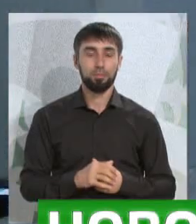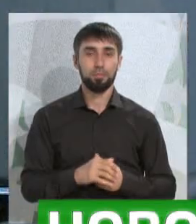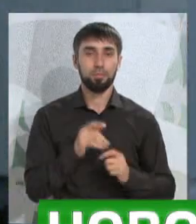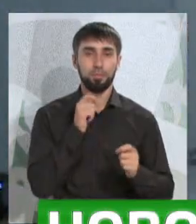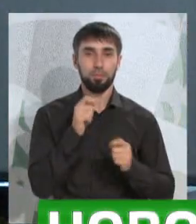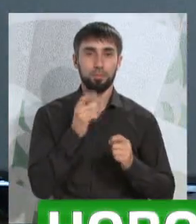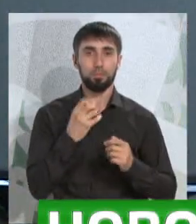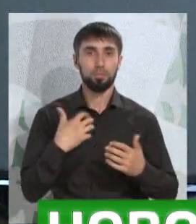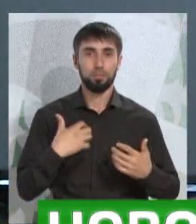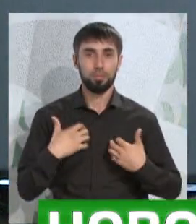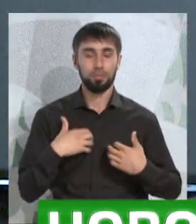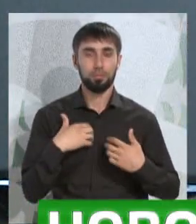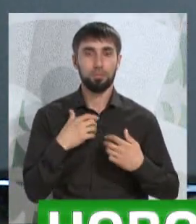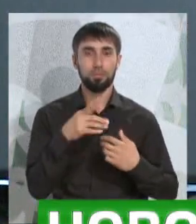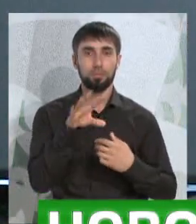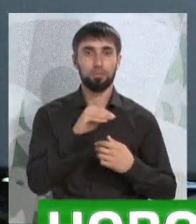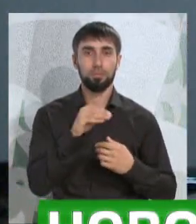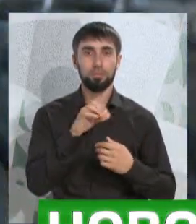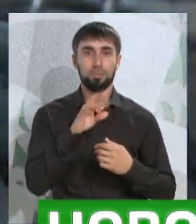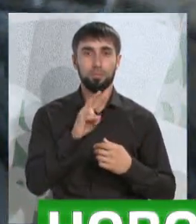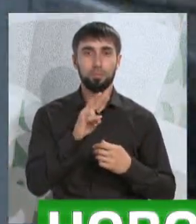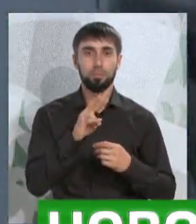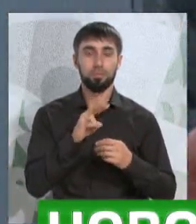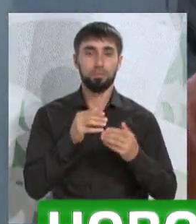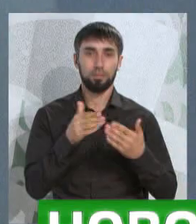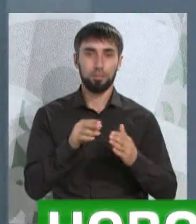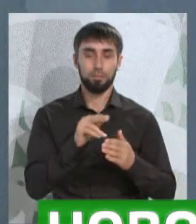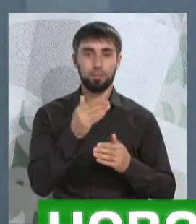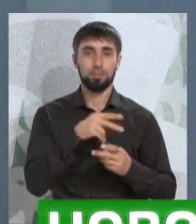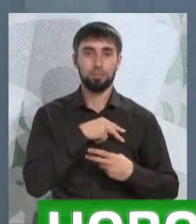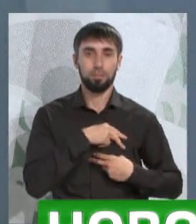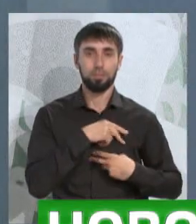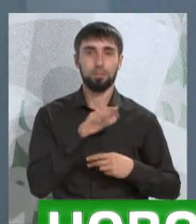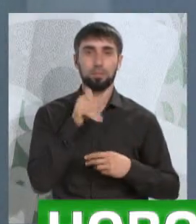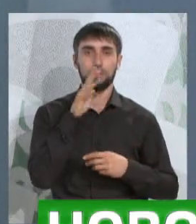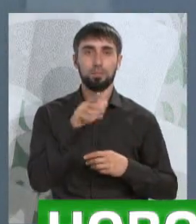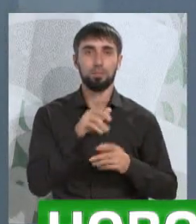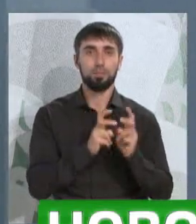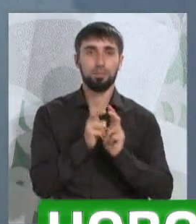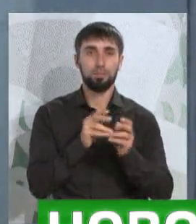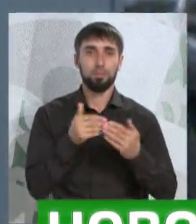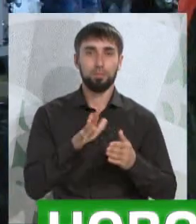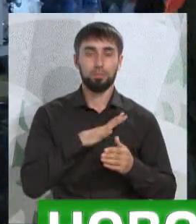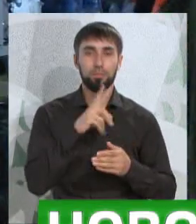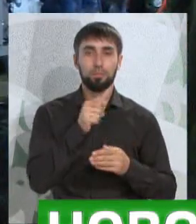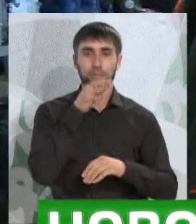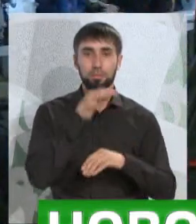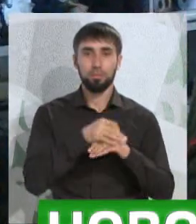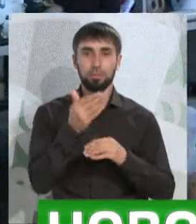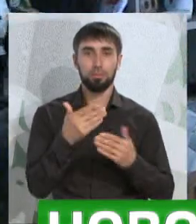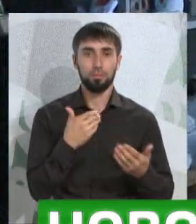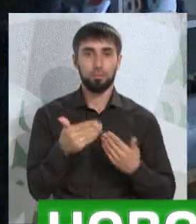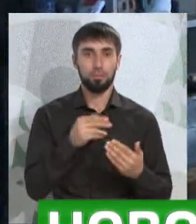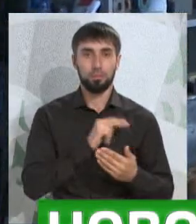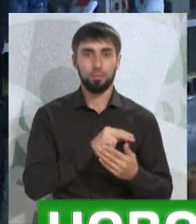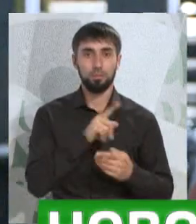Осторожно и не спеша запускает станок Ахмед Паланкоев. Он трудится здесь с момента открытия завода. За ответственное отношение к своей работе его